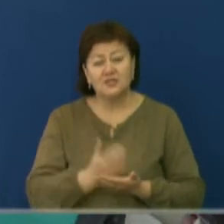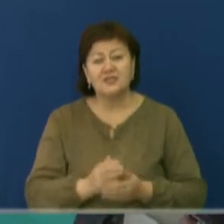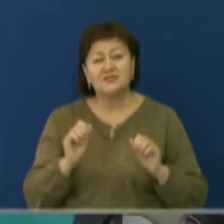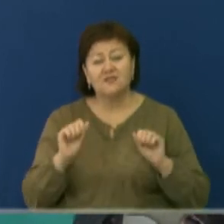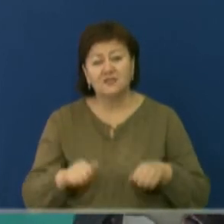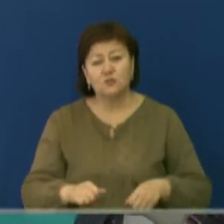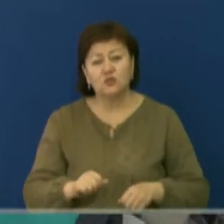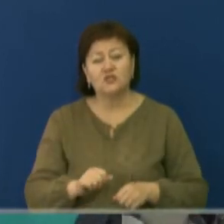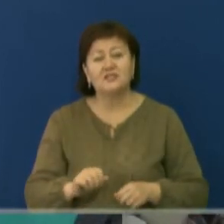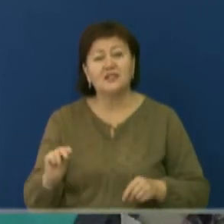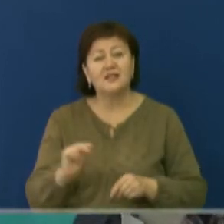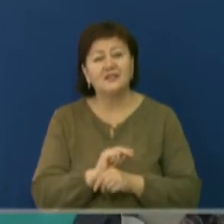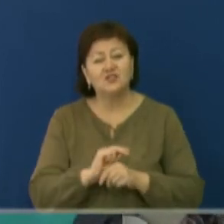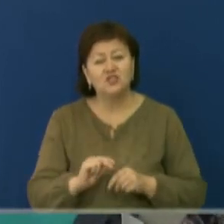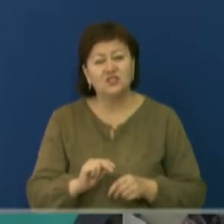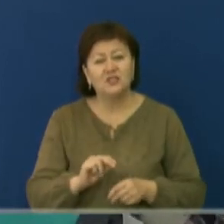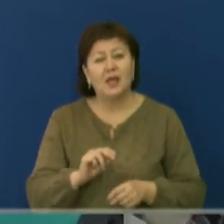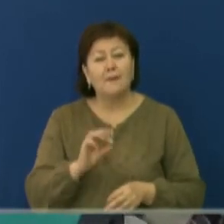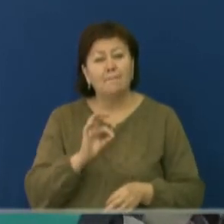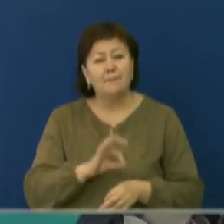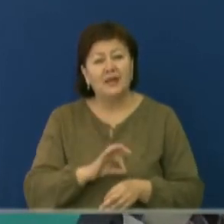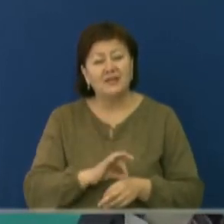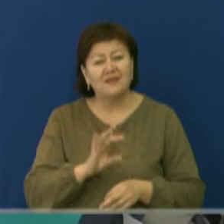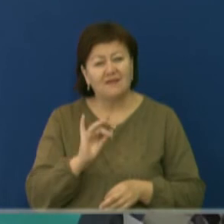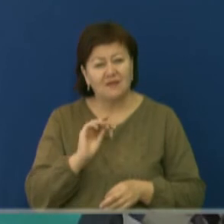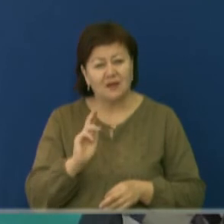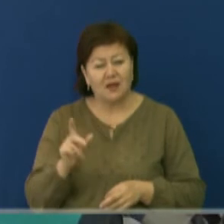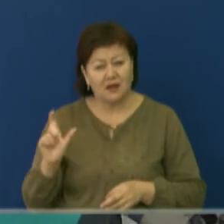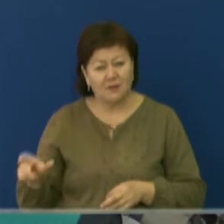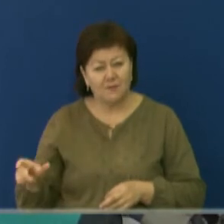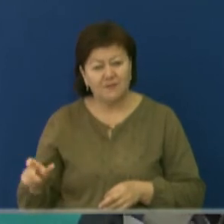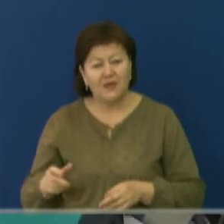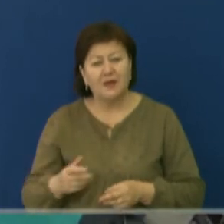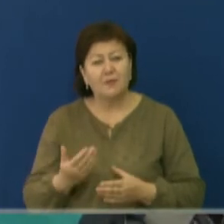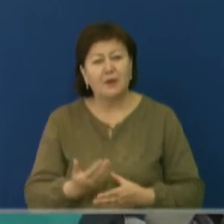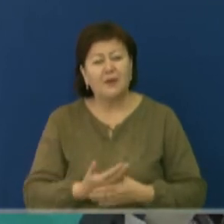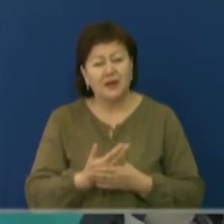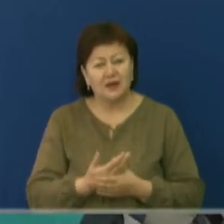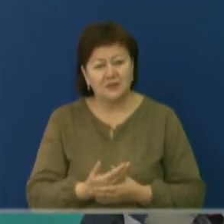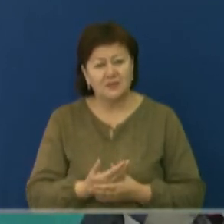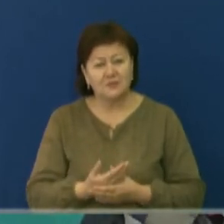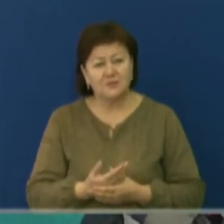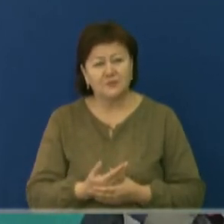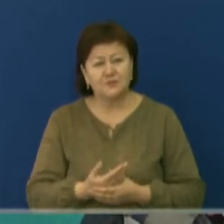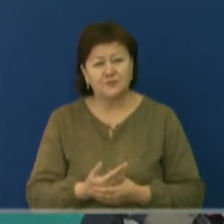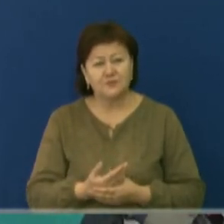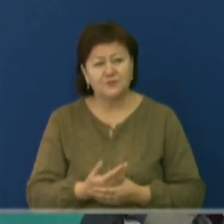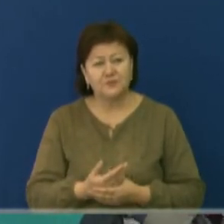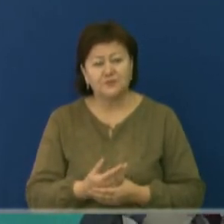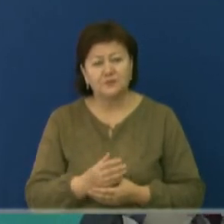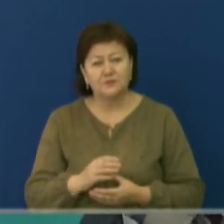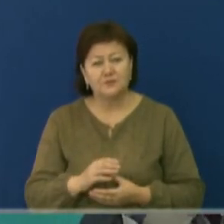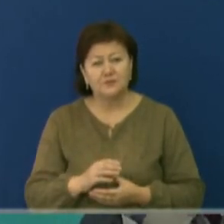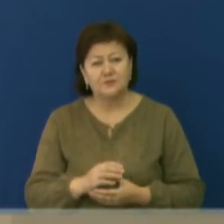прекрасно лечить онкобольных, облегчать их страдания и улучшать в общем